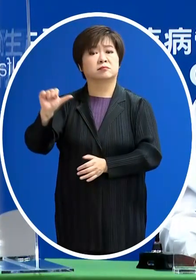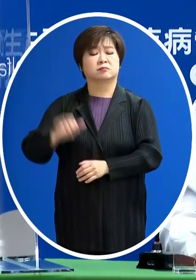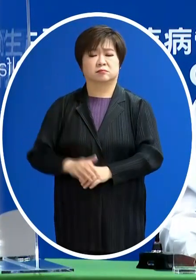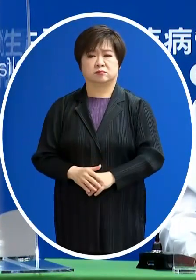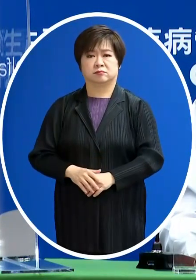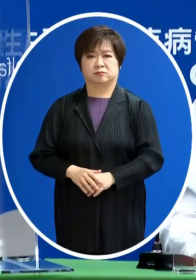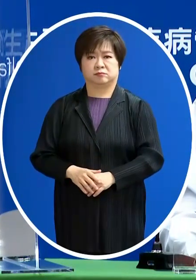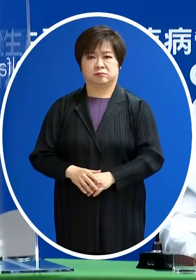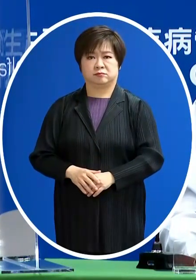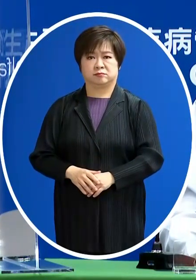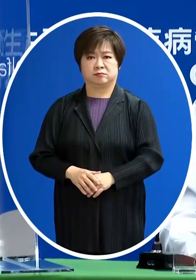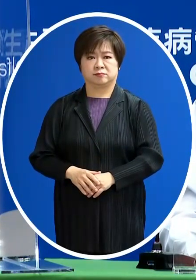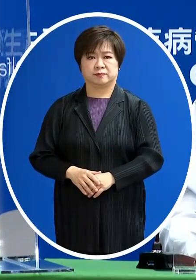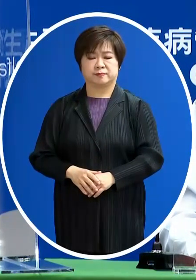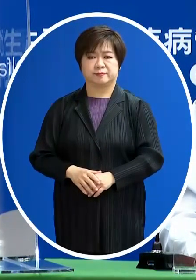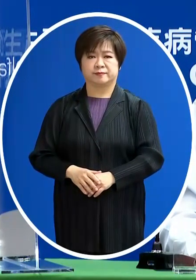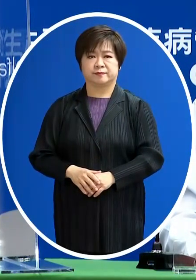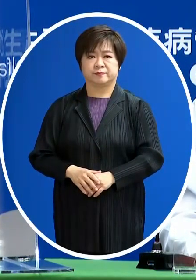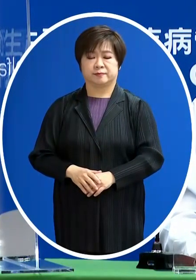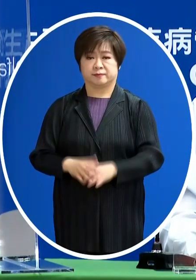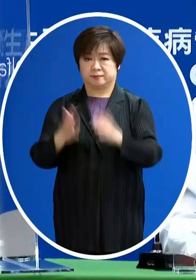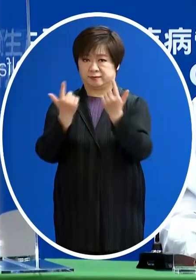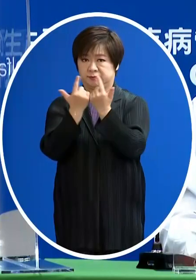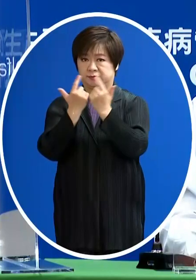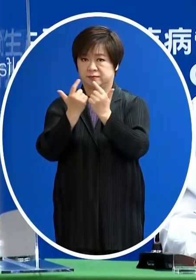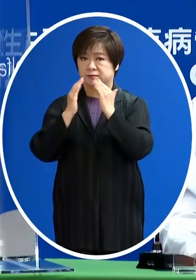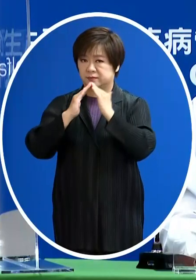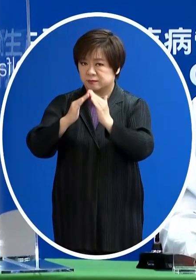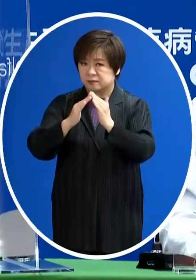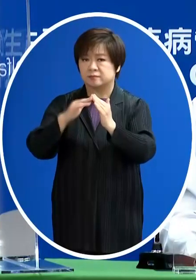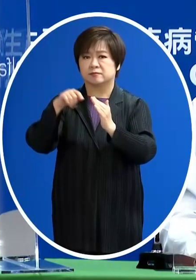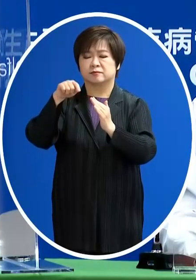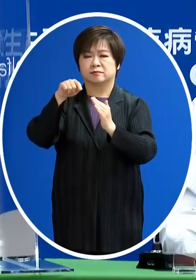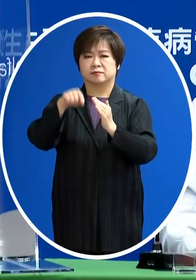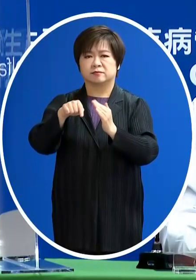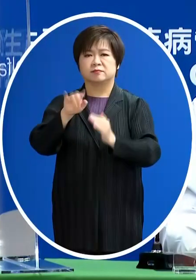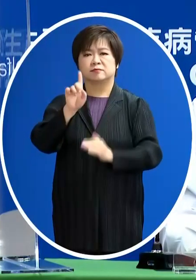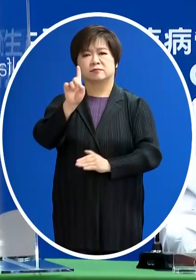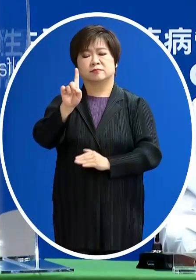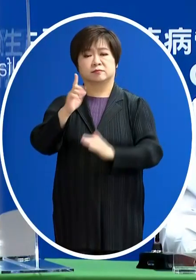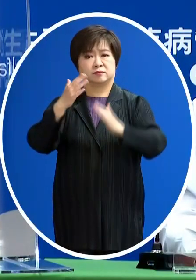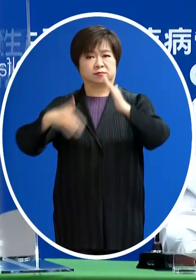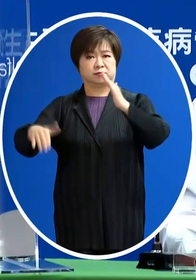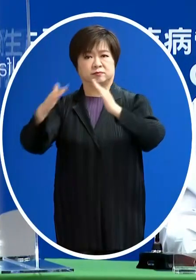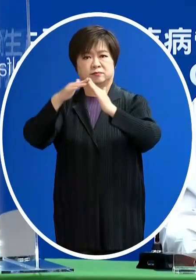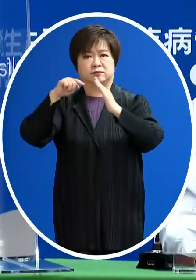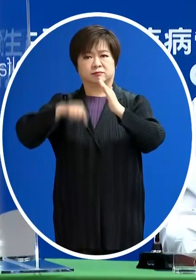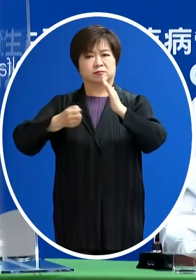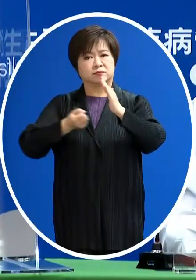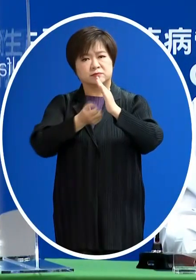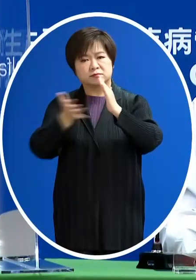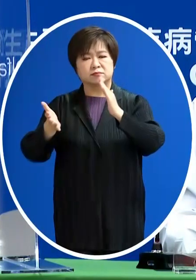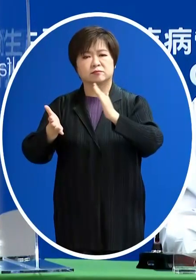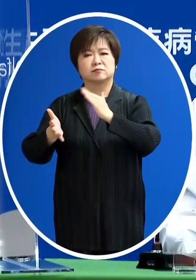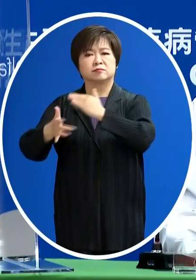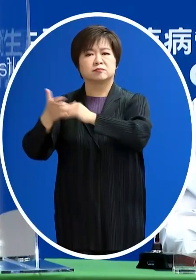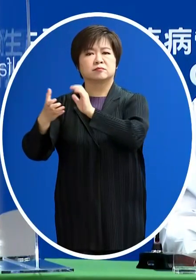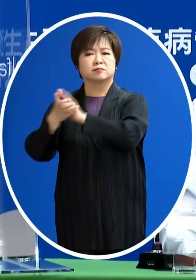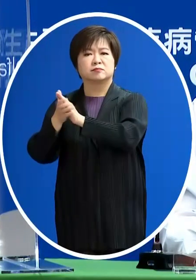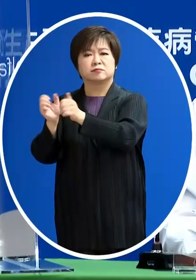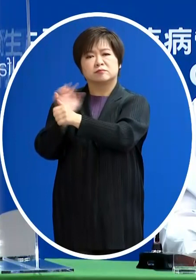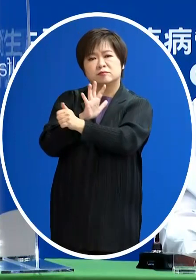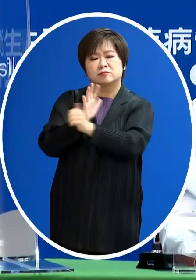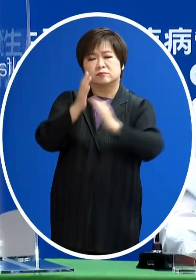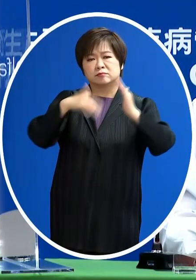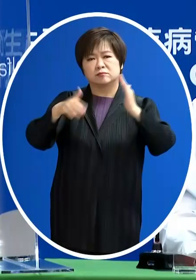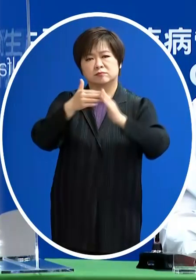是在北市在有一个校园的群聚跟亲友来引发的校园的